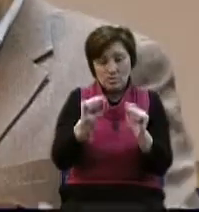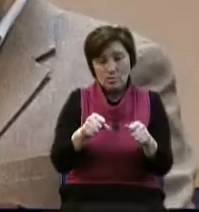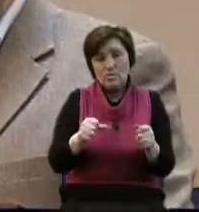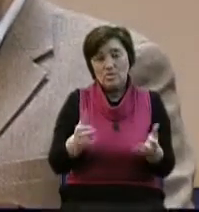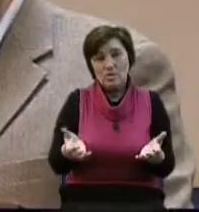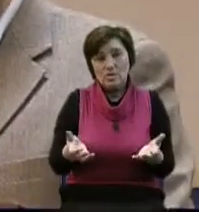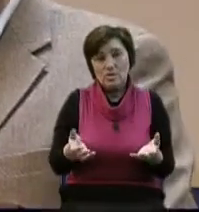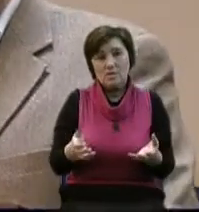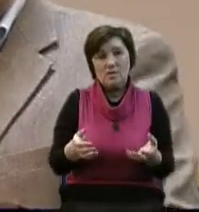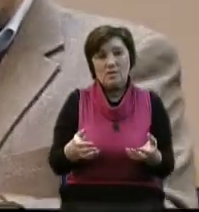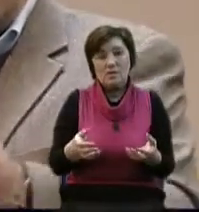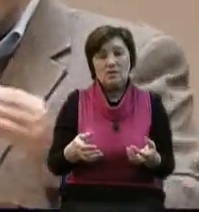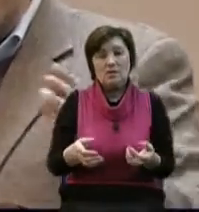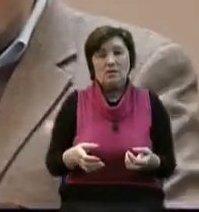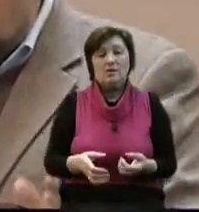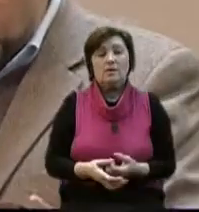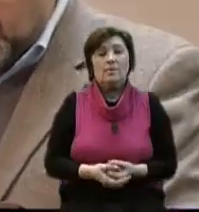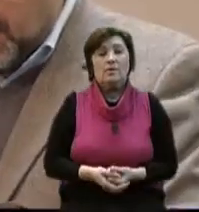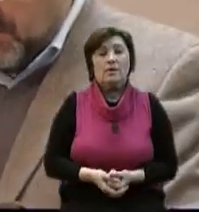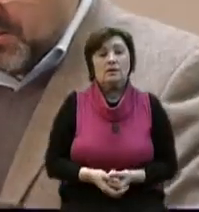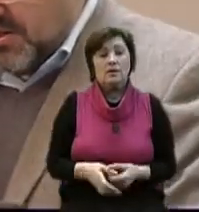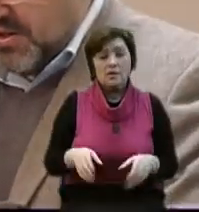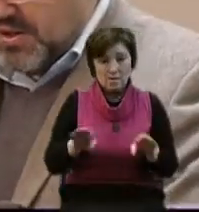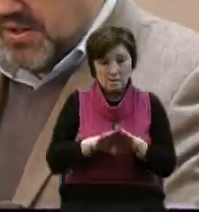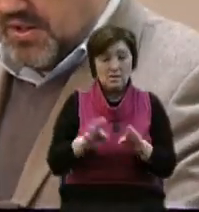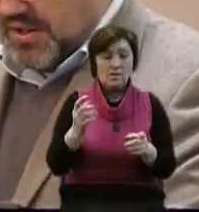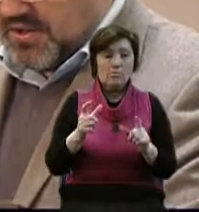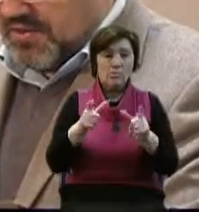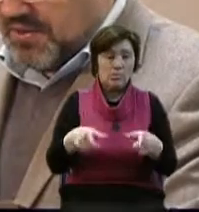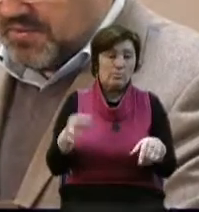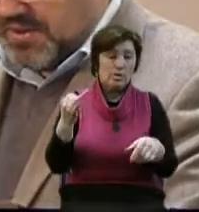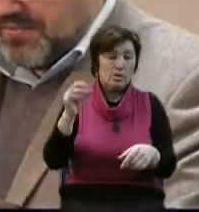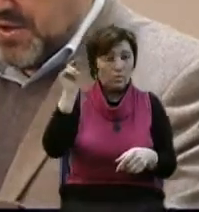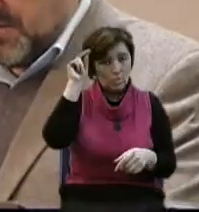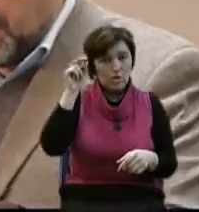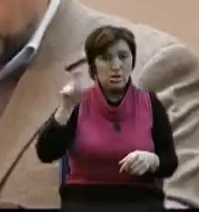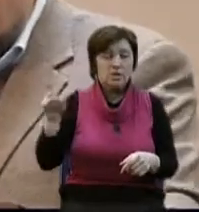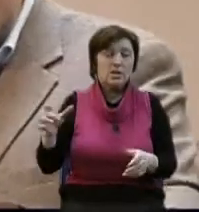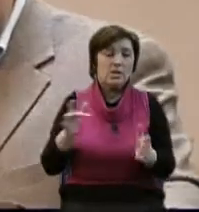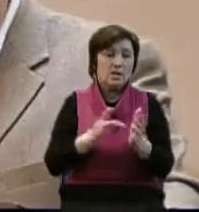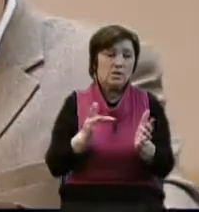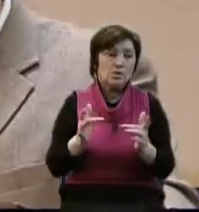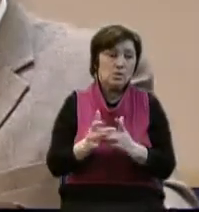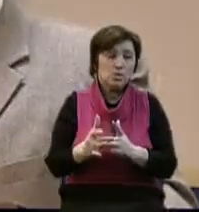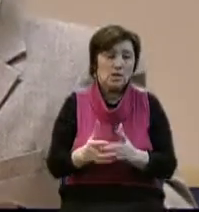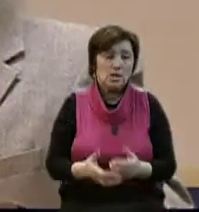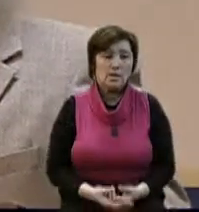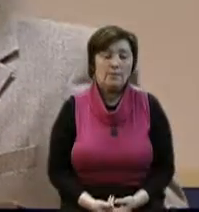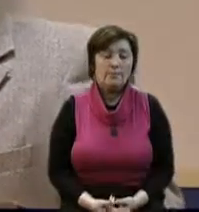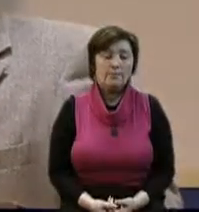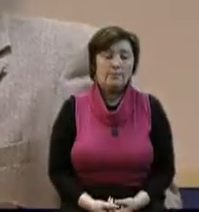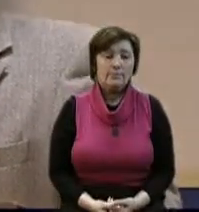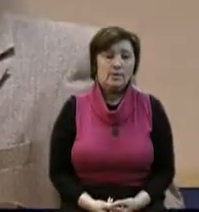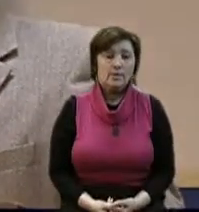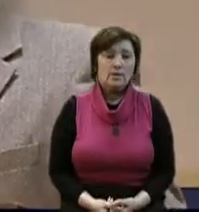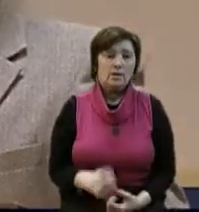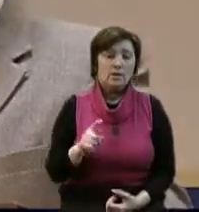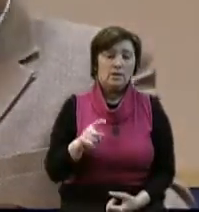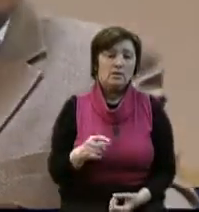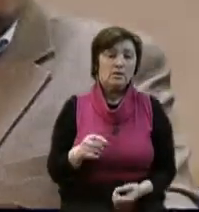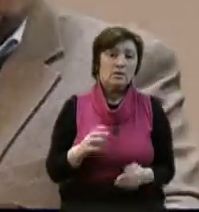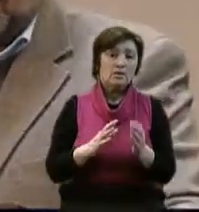это допускалось. И вот нечто подобное делали ученики нашего Господа Иисуса Христа. Они